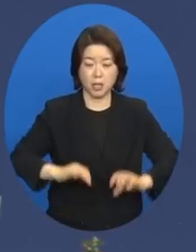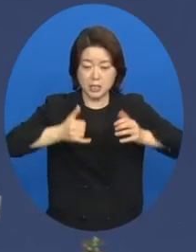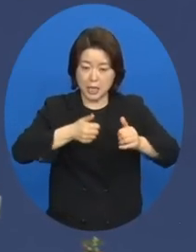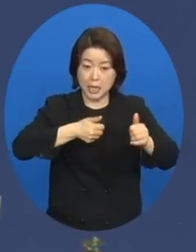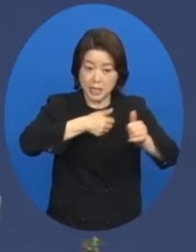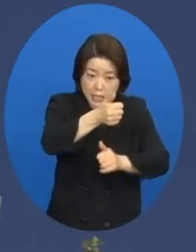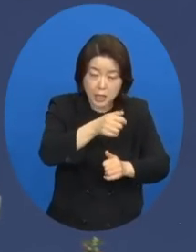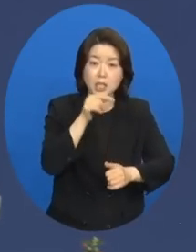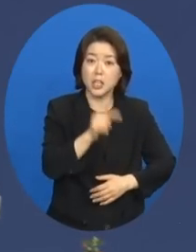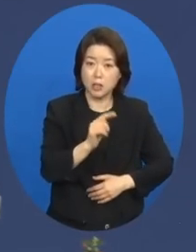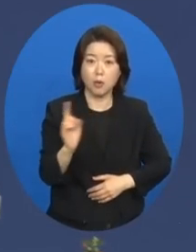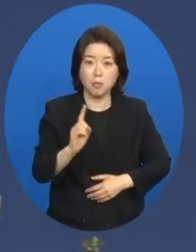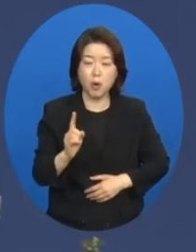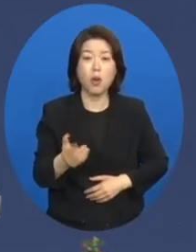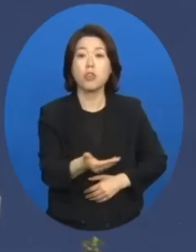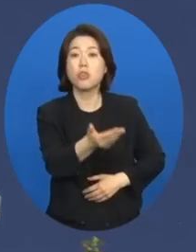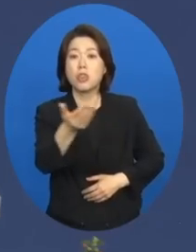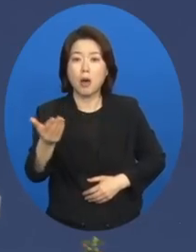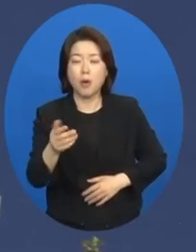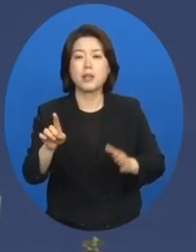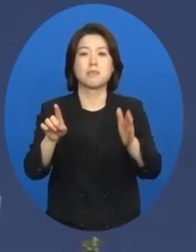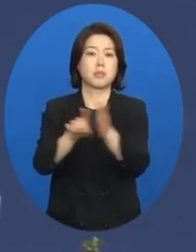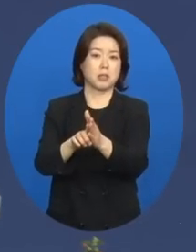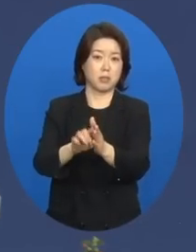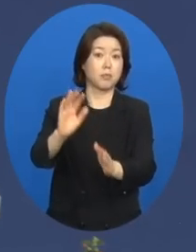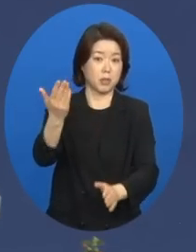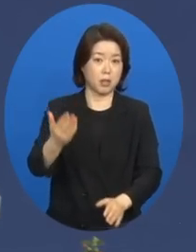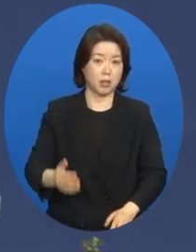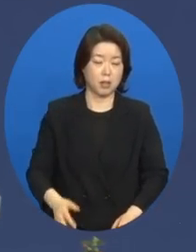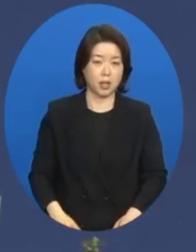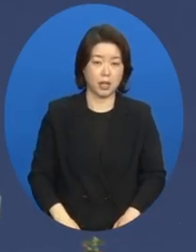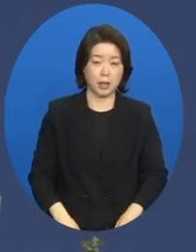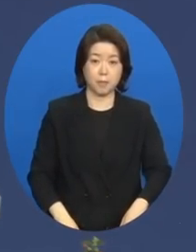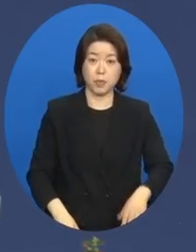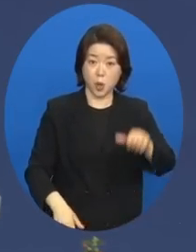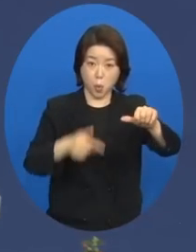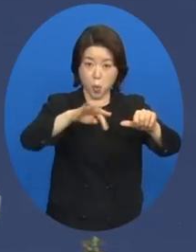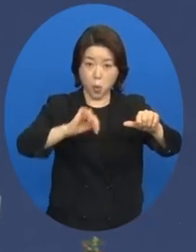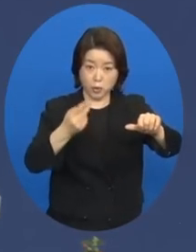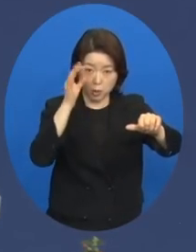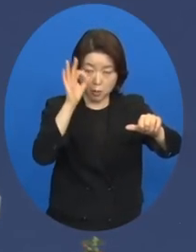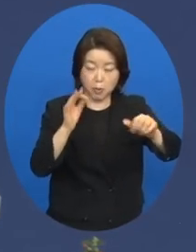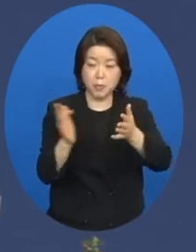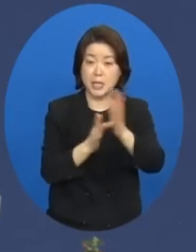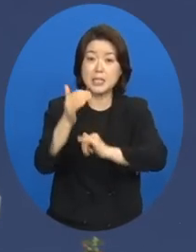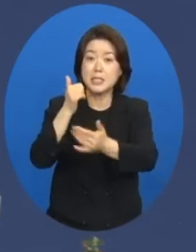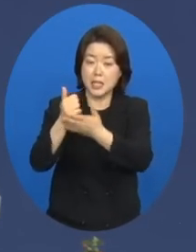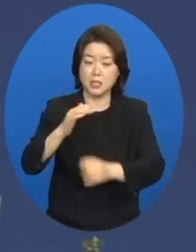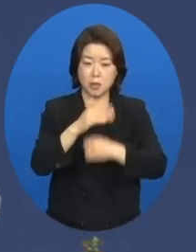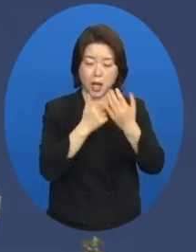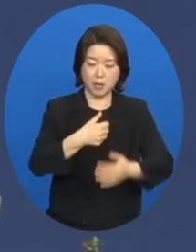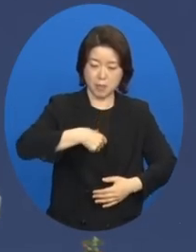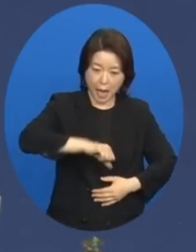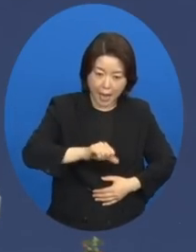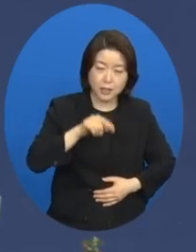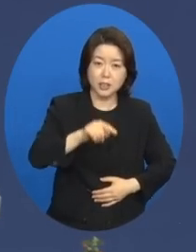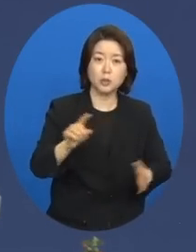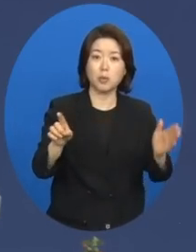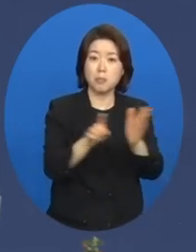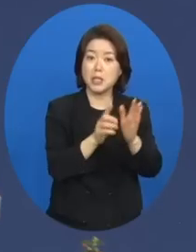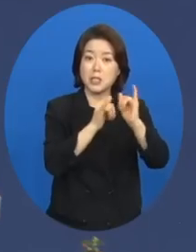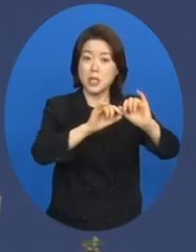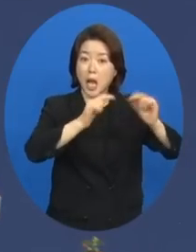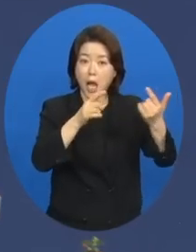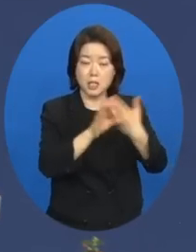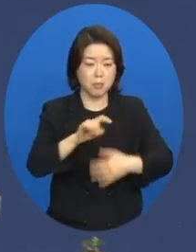이긴 이김은 이것이니 너희의 믿음이니라. 바로 5절에 예수께서 하나님의 아들이심을 믿는 자가 아니면